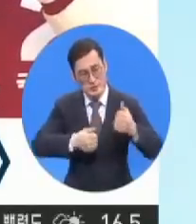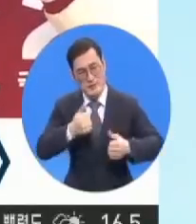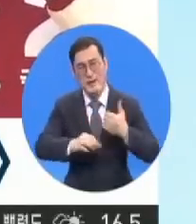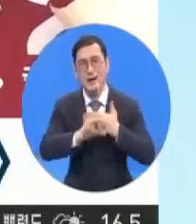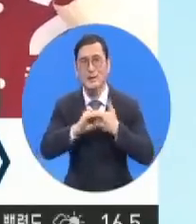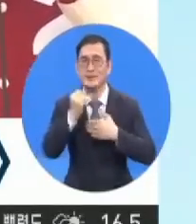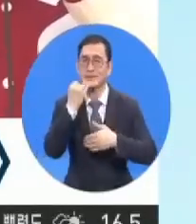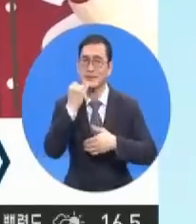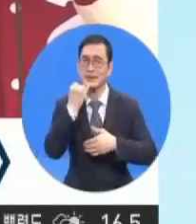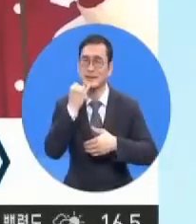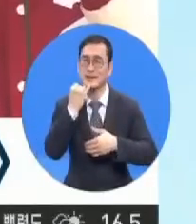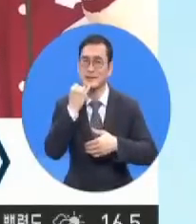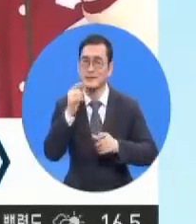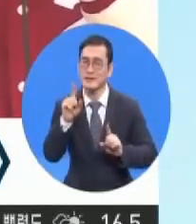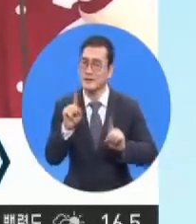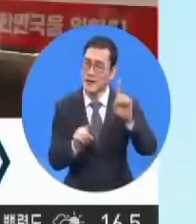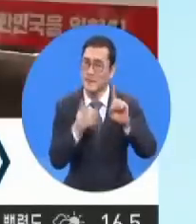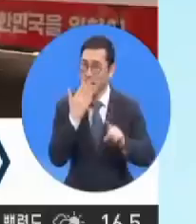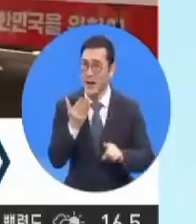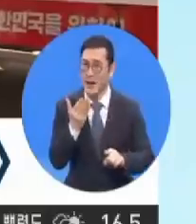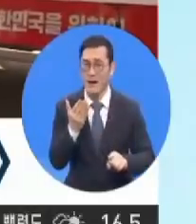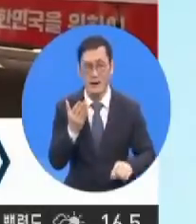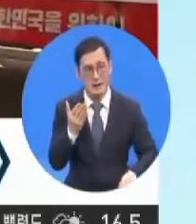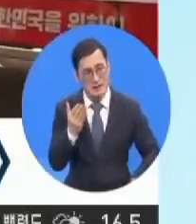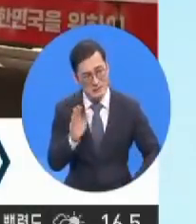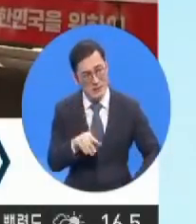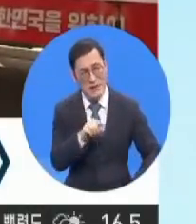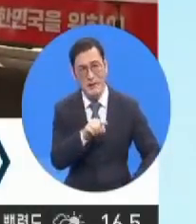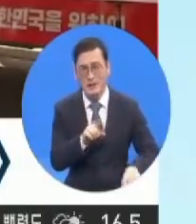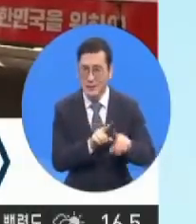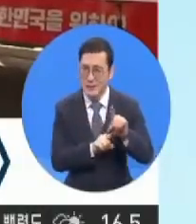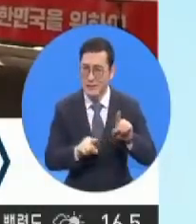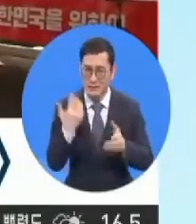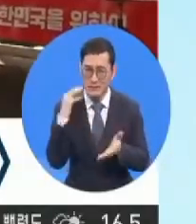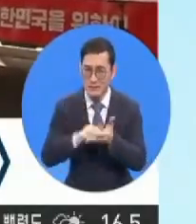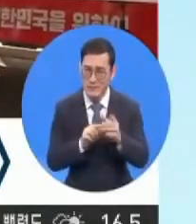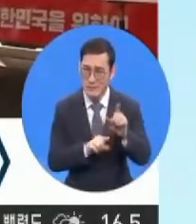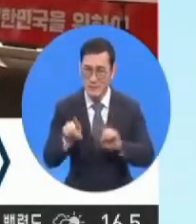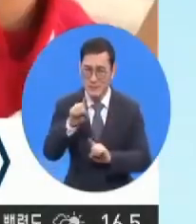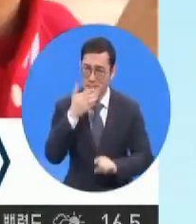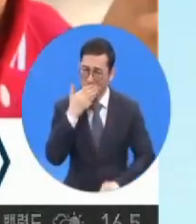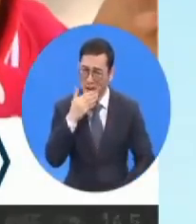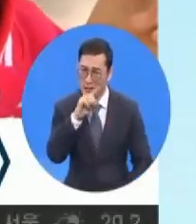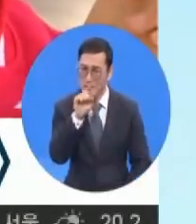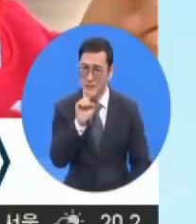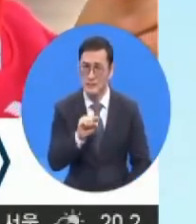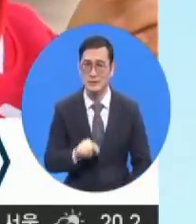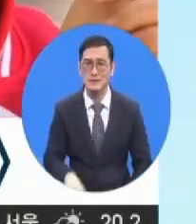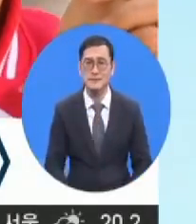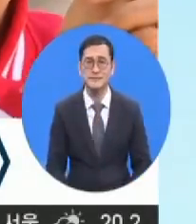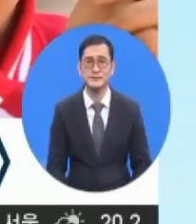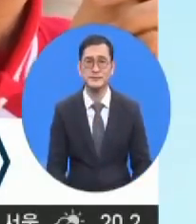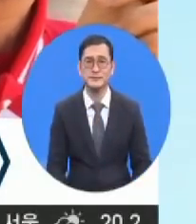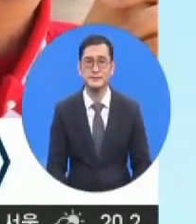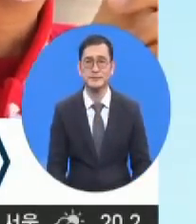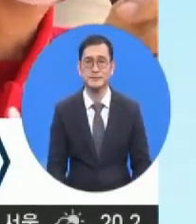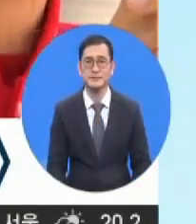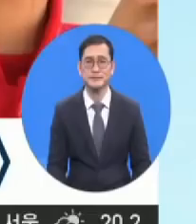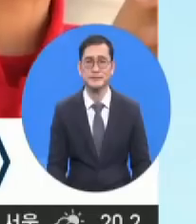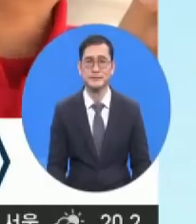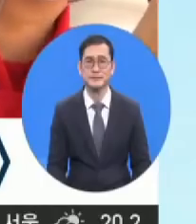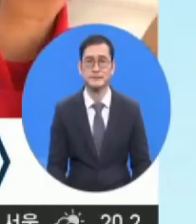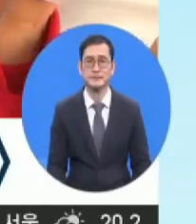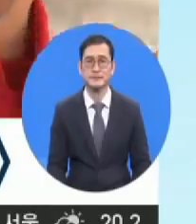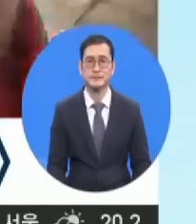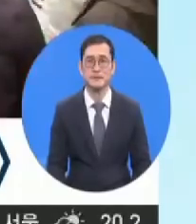남은 이제 얼마 남지 않은 기간 동안 이걸 바꿀 수 있느냐가 저는 최대 관점이라고 생각을 해요. 네. 현재 관점에서 국민의힘 입장에서야 이 추세로 계속